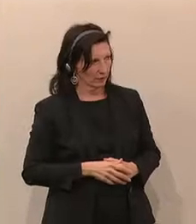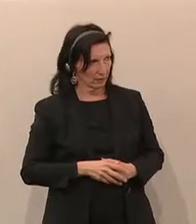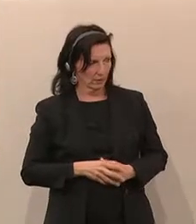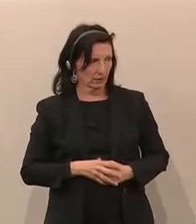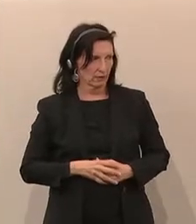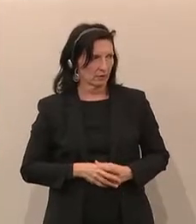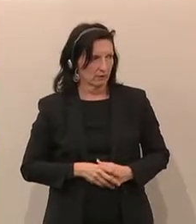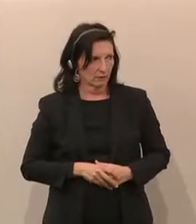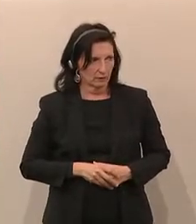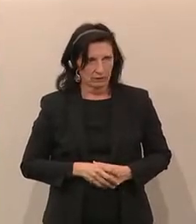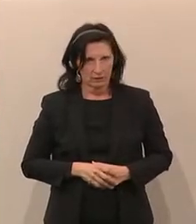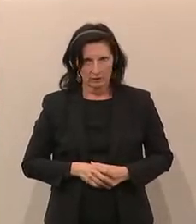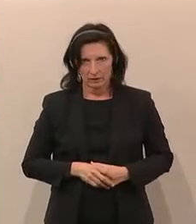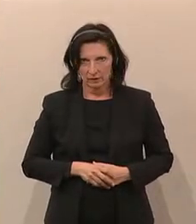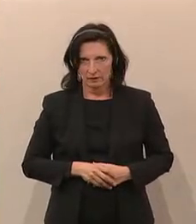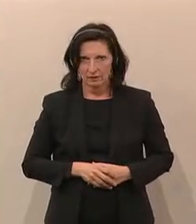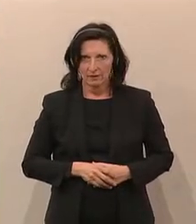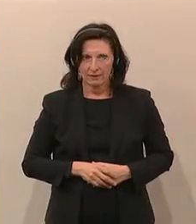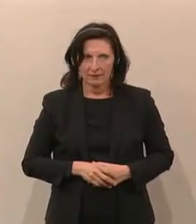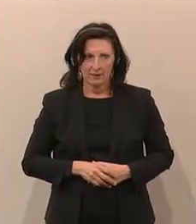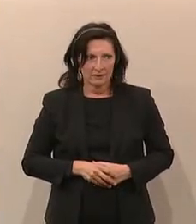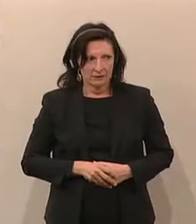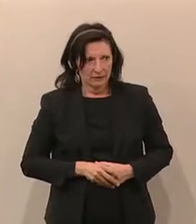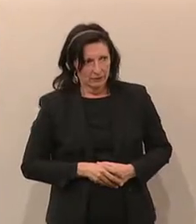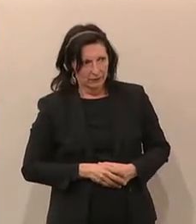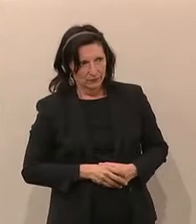Ihre Parteikollegin Verena Nussbaum ist jetzt am Wort.